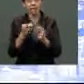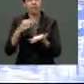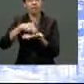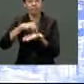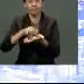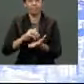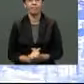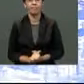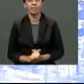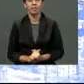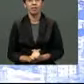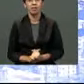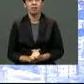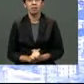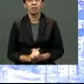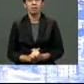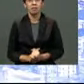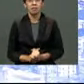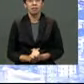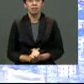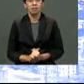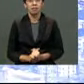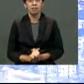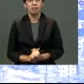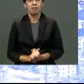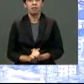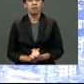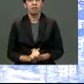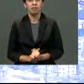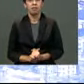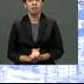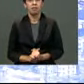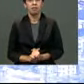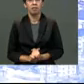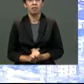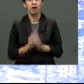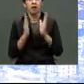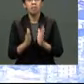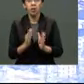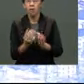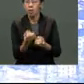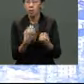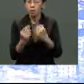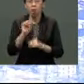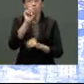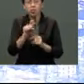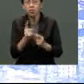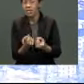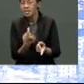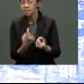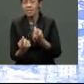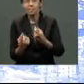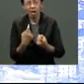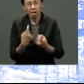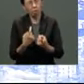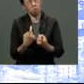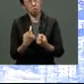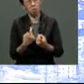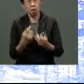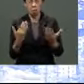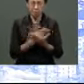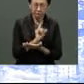ก็มีหลายท่านก็แสดงความคิดเห็นแล้วก็คำถามมาจะปรับลดเป็นอย่